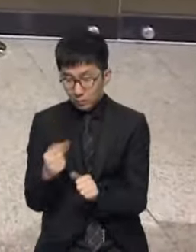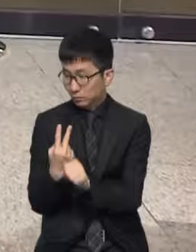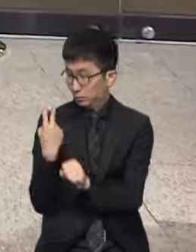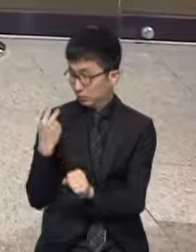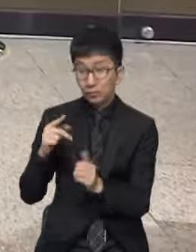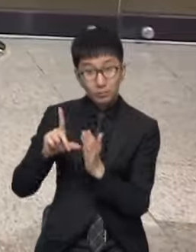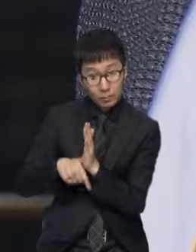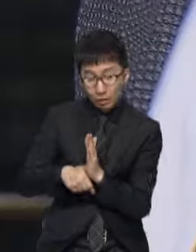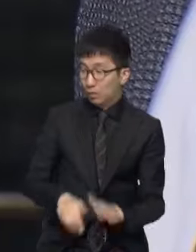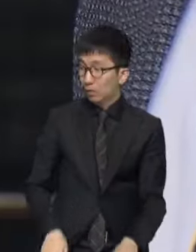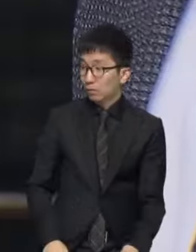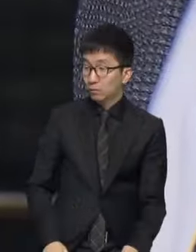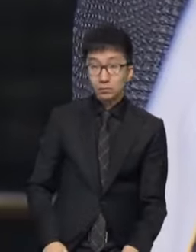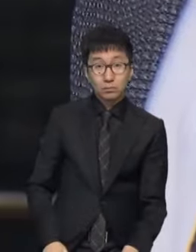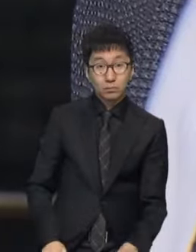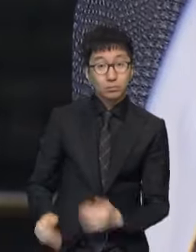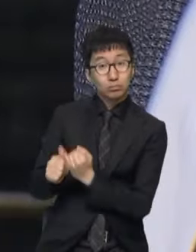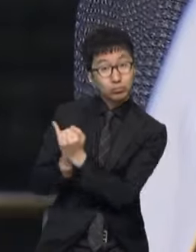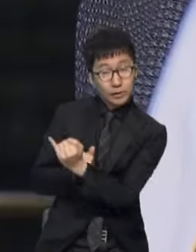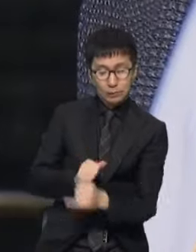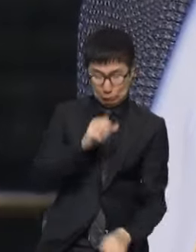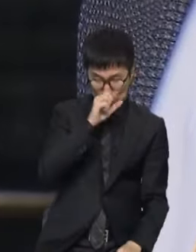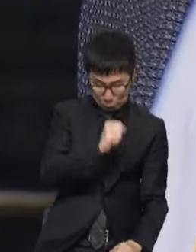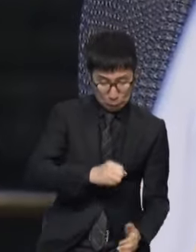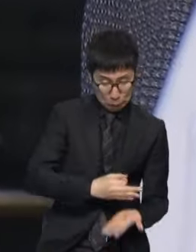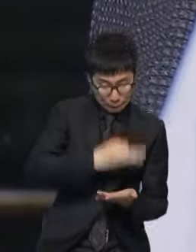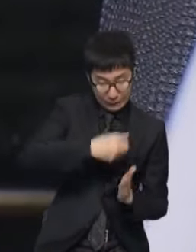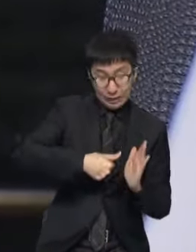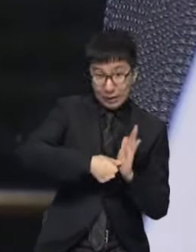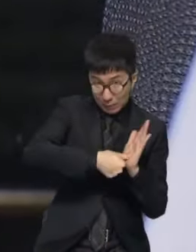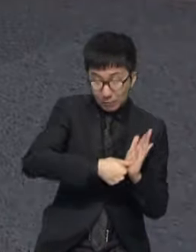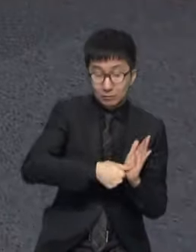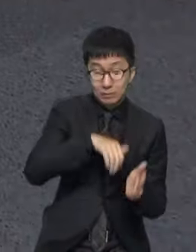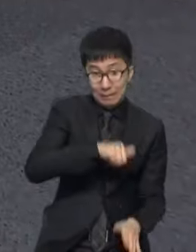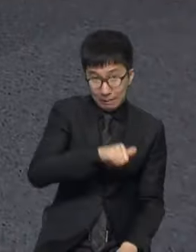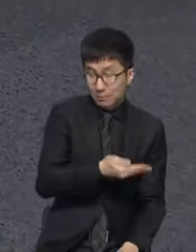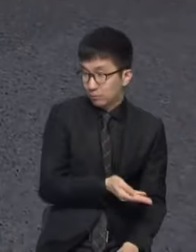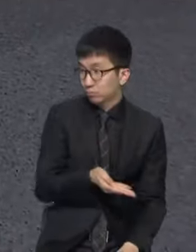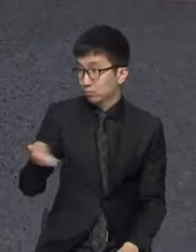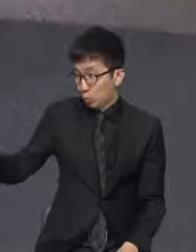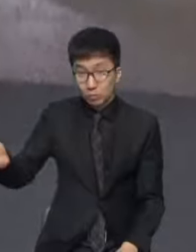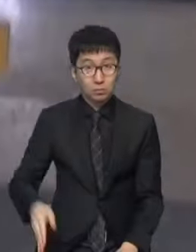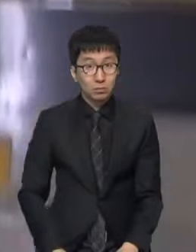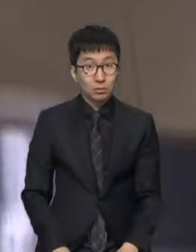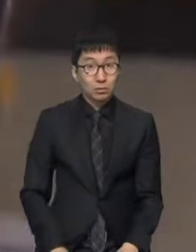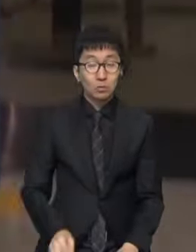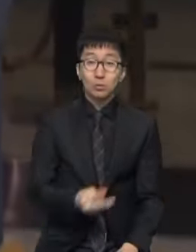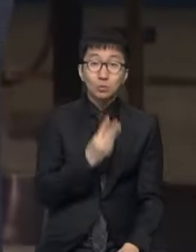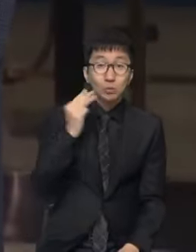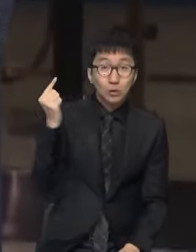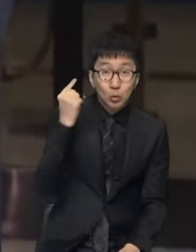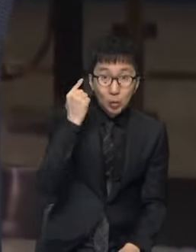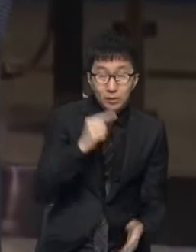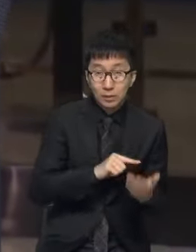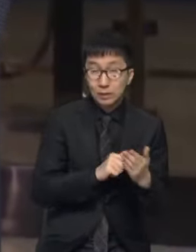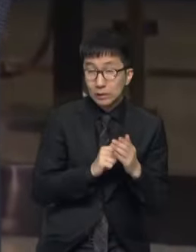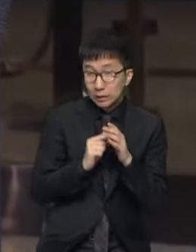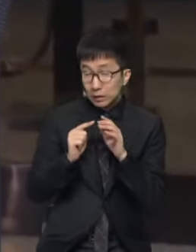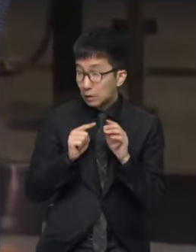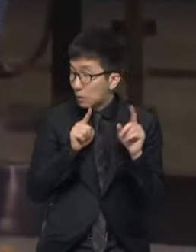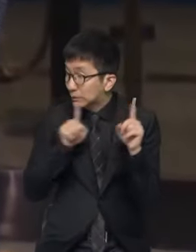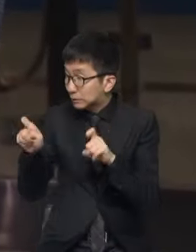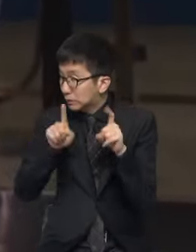김 여사에게 명품 가방을 건넨 사실뿐 아니라 그간 서울의 소리 등에서 제기한 각종 의혹 전반에 걸쳐 질문한 걸로